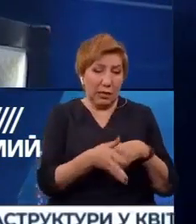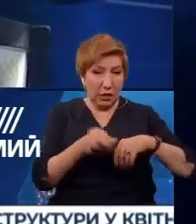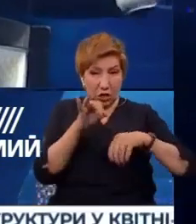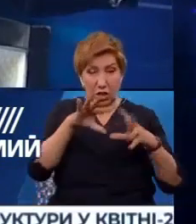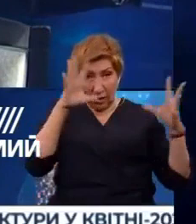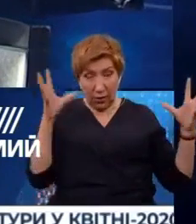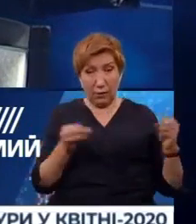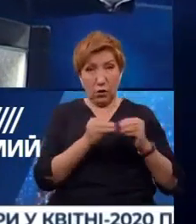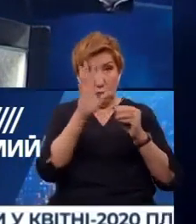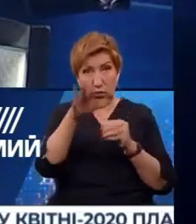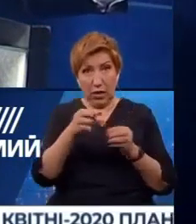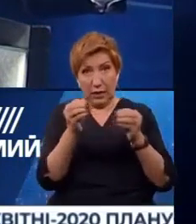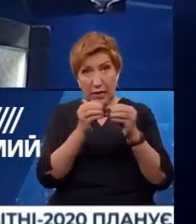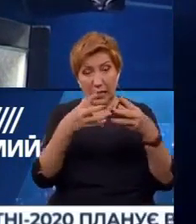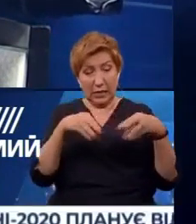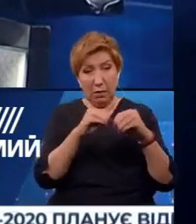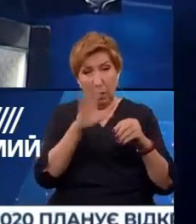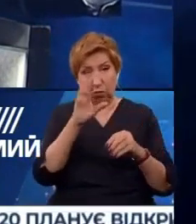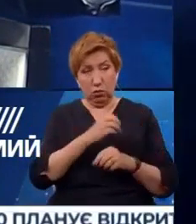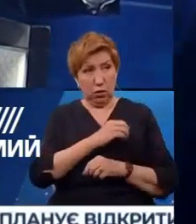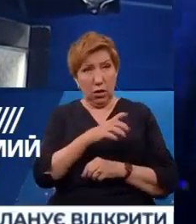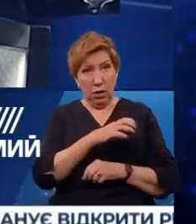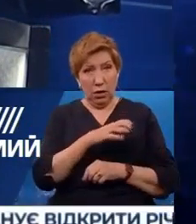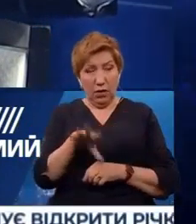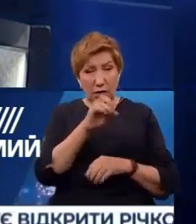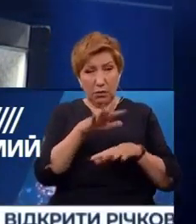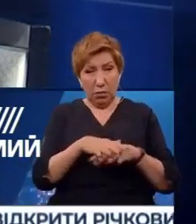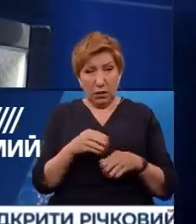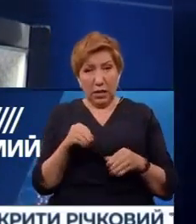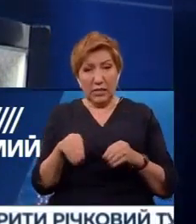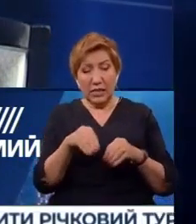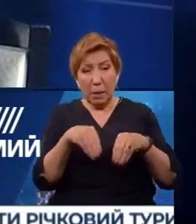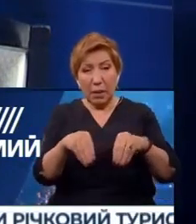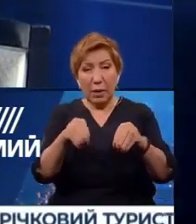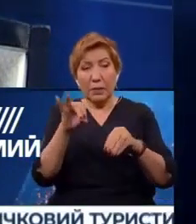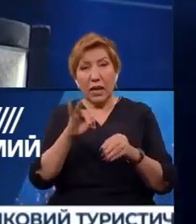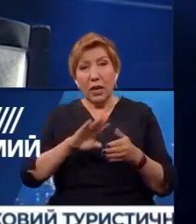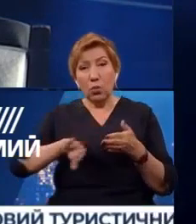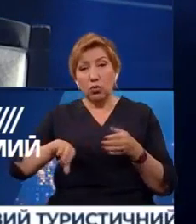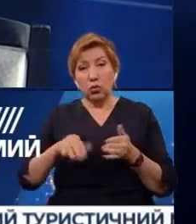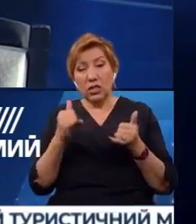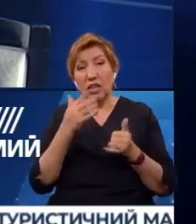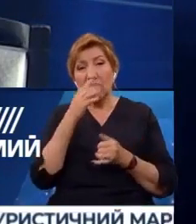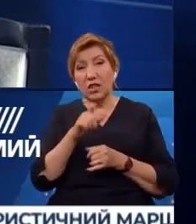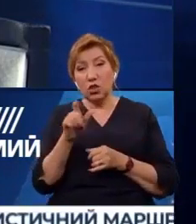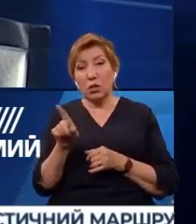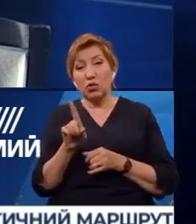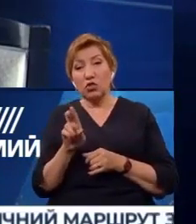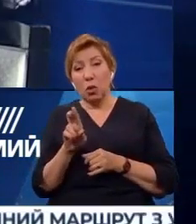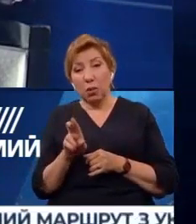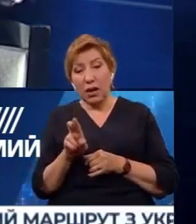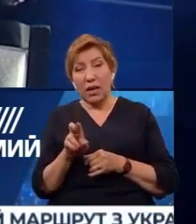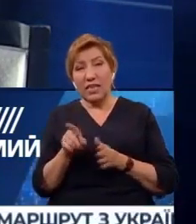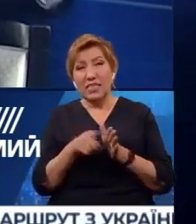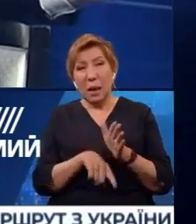з 10 сімей в Україні отримають весь банк землі. І спеціально усунули зараз іноземців для того, щоб